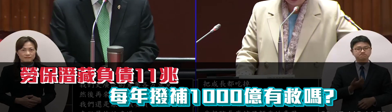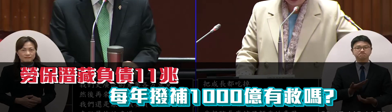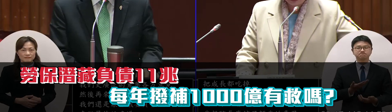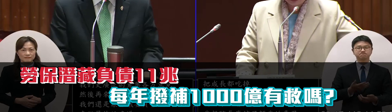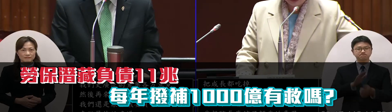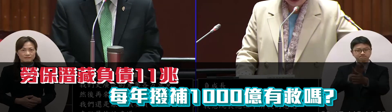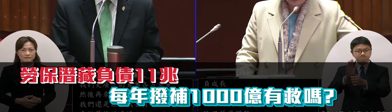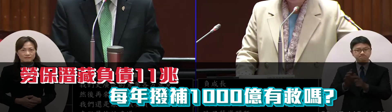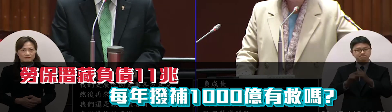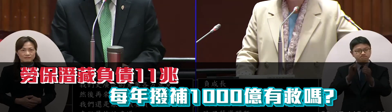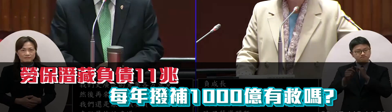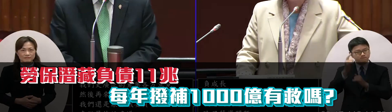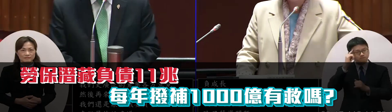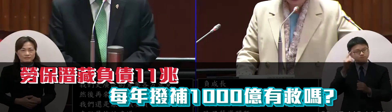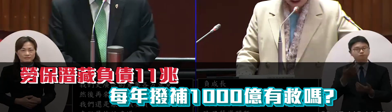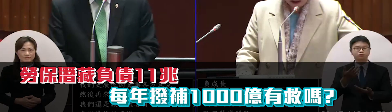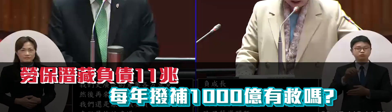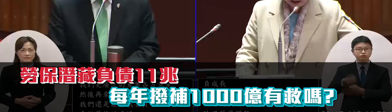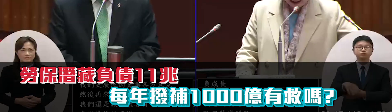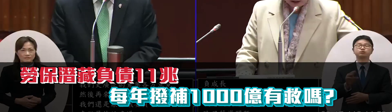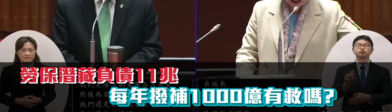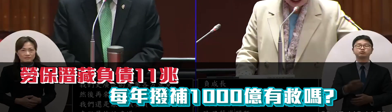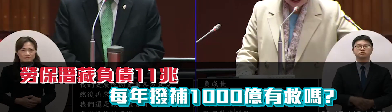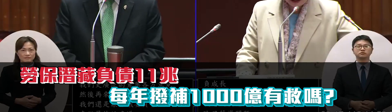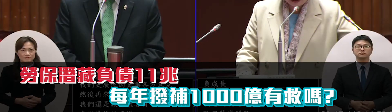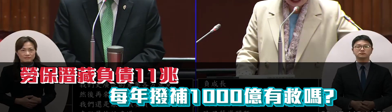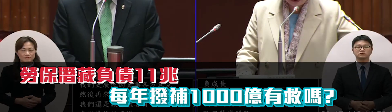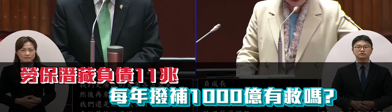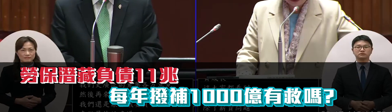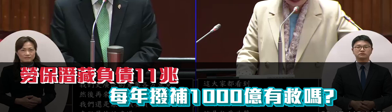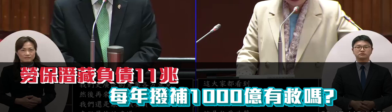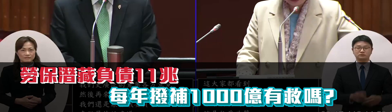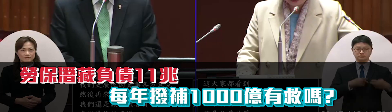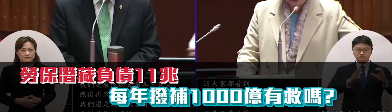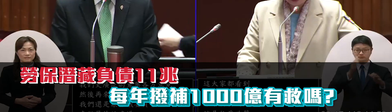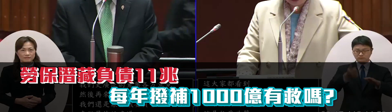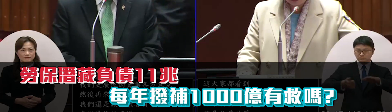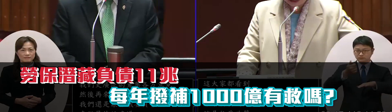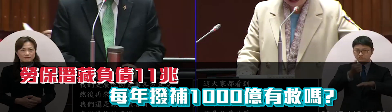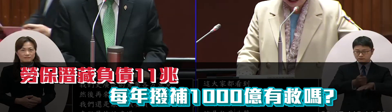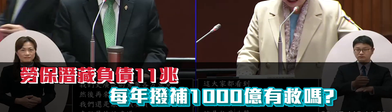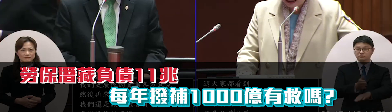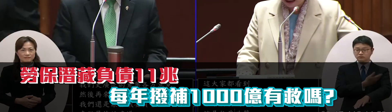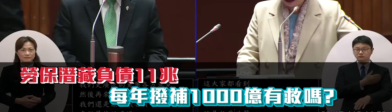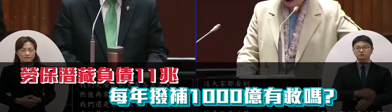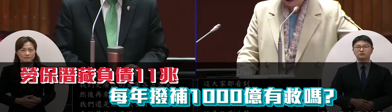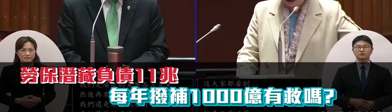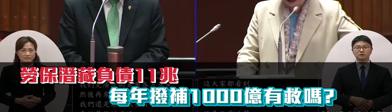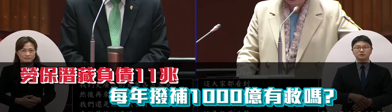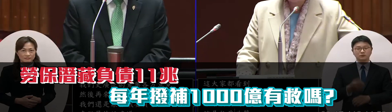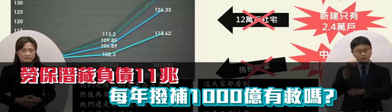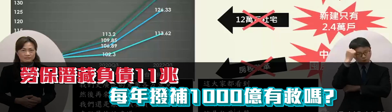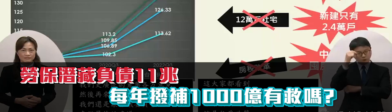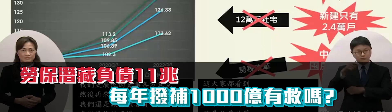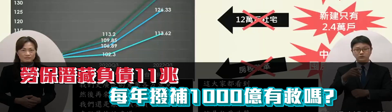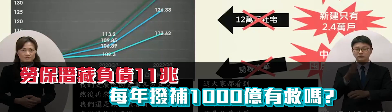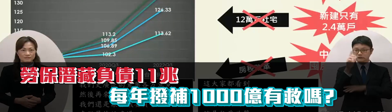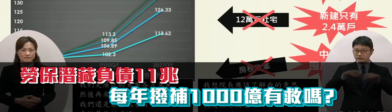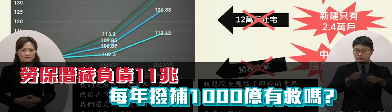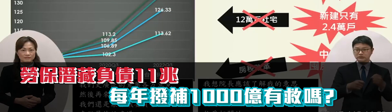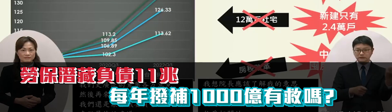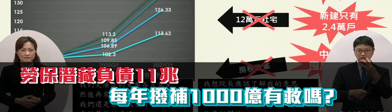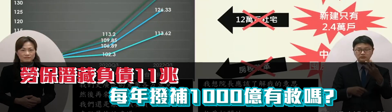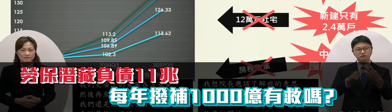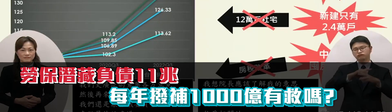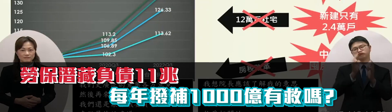得到国人的支持，甚至是满意哈。那我这里是蔡总统上任时候的住宅三政策哦，基本上大概全部都